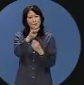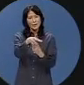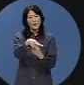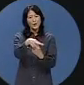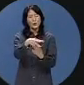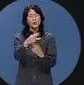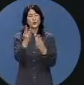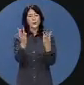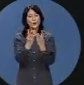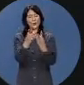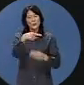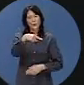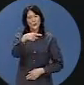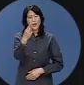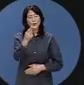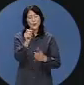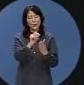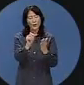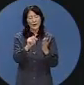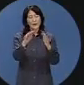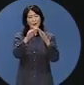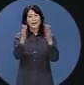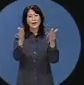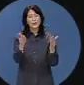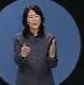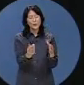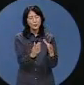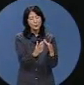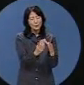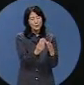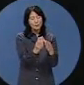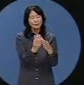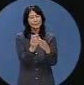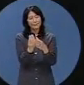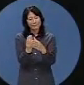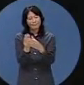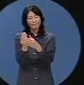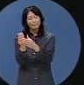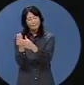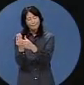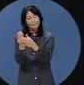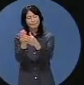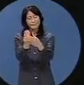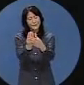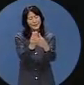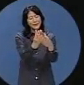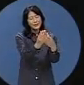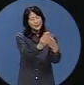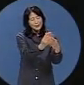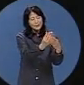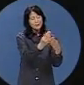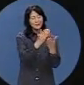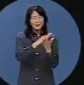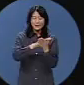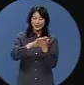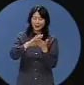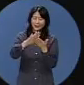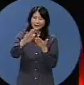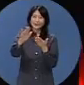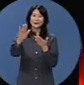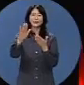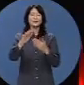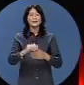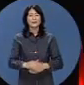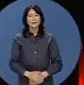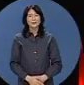募集した千柳100点を書き入れたアドに火が灯され優しい明かりがありを静かに照らしてい